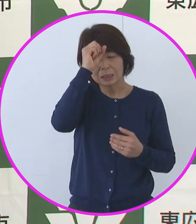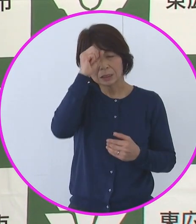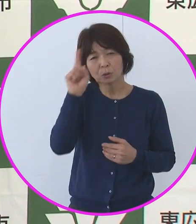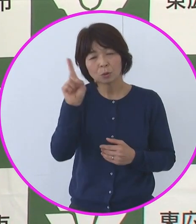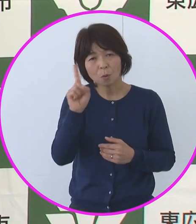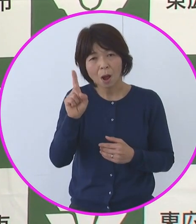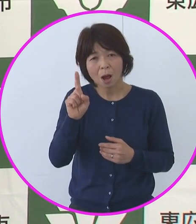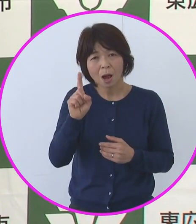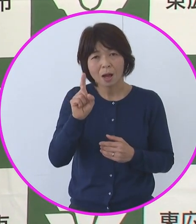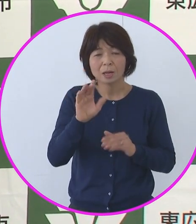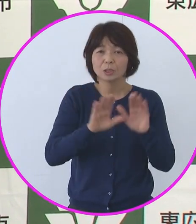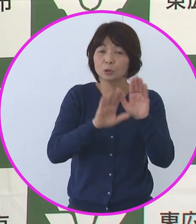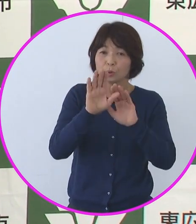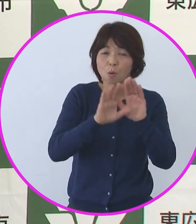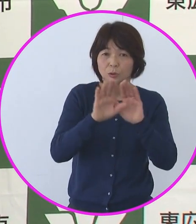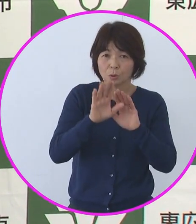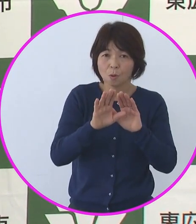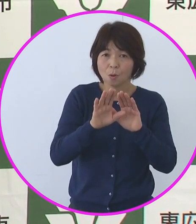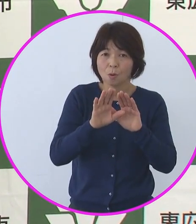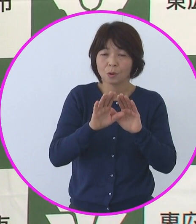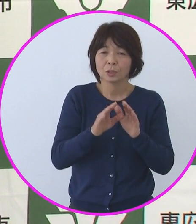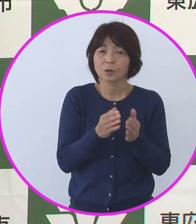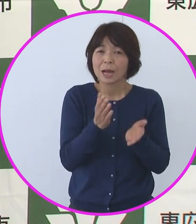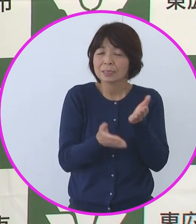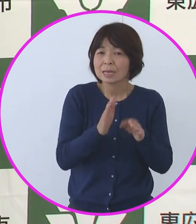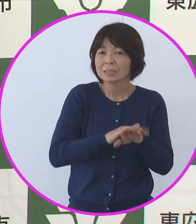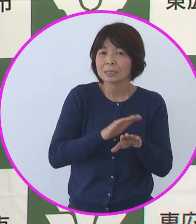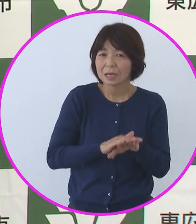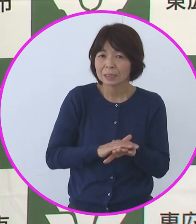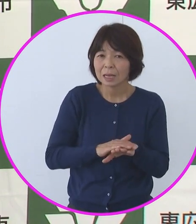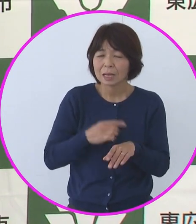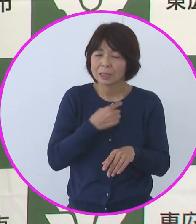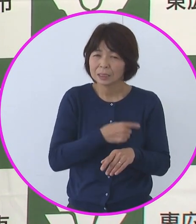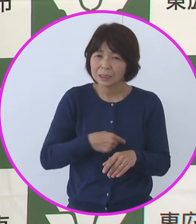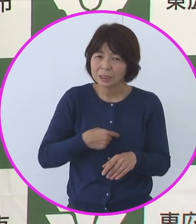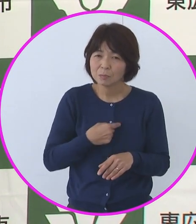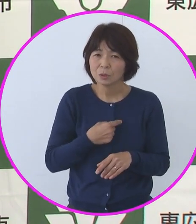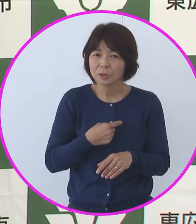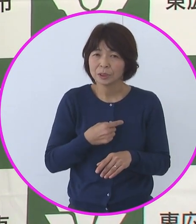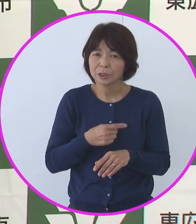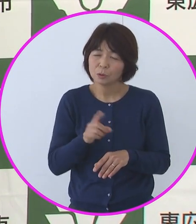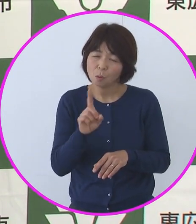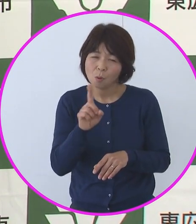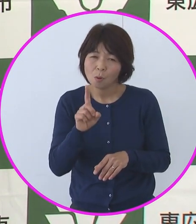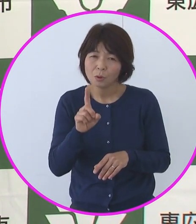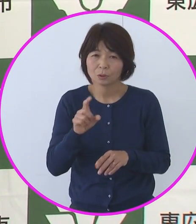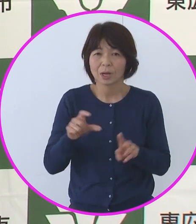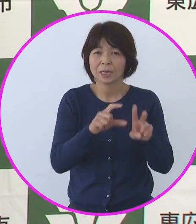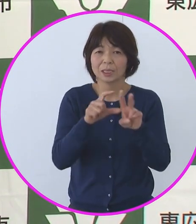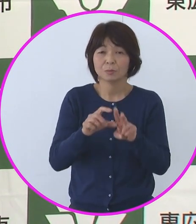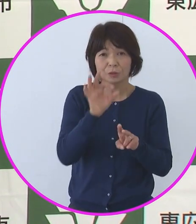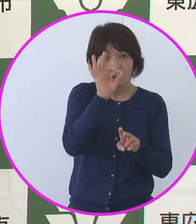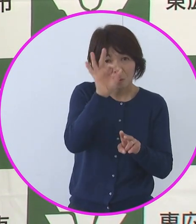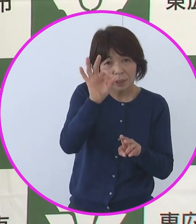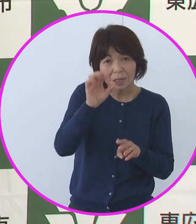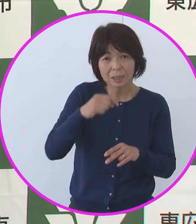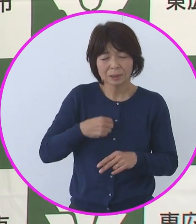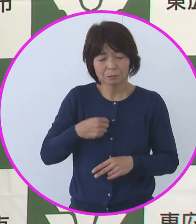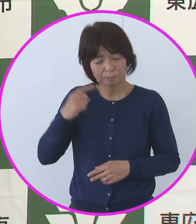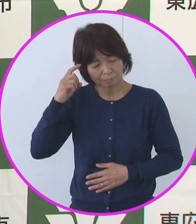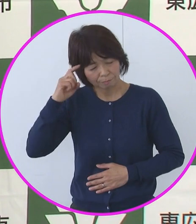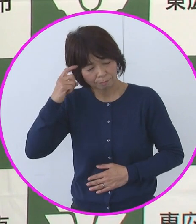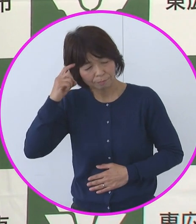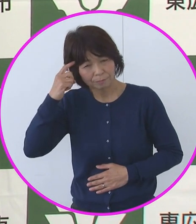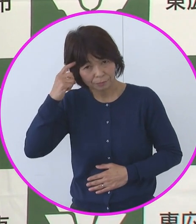病気なのか、また症状について接し方や気持ちの理解などを DVD を見たり自分で考えながら講